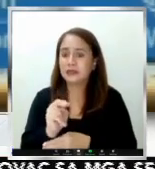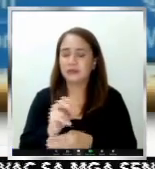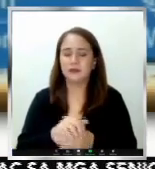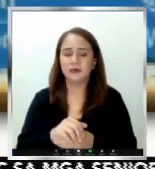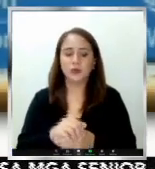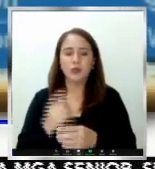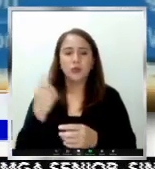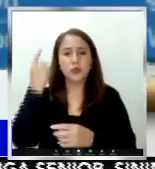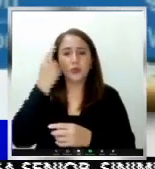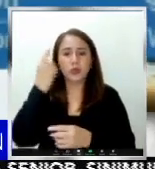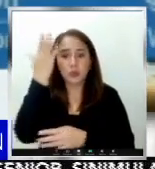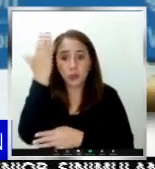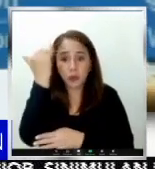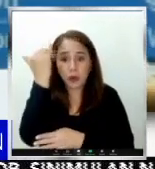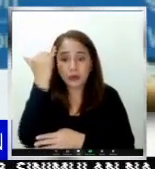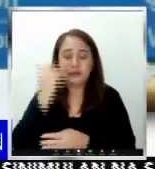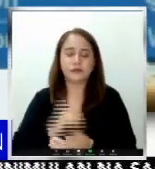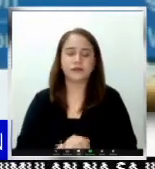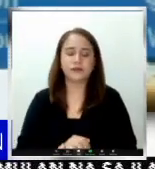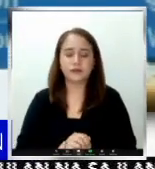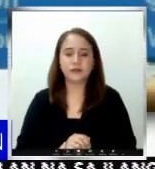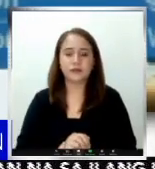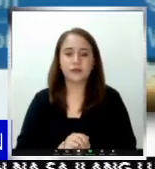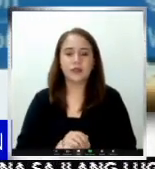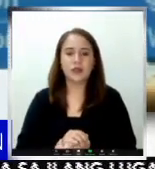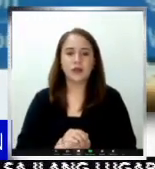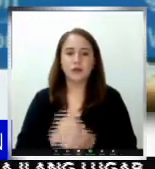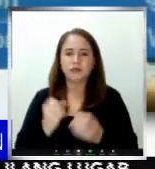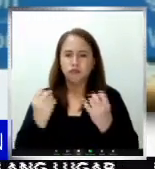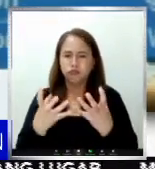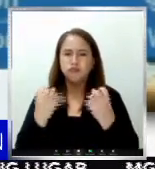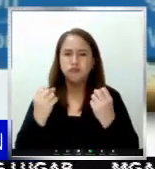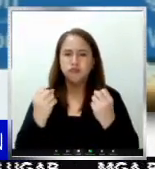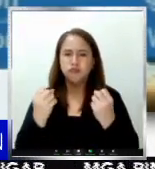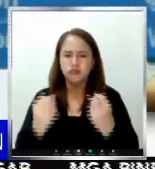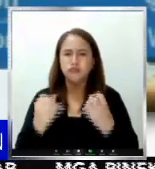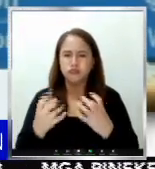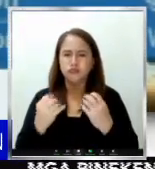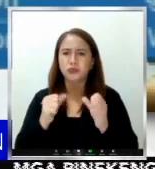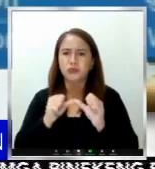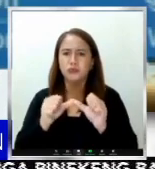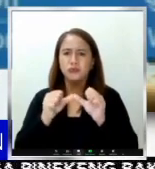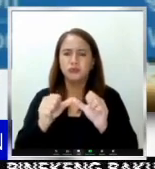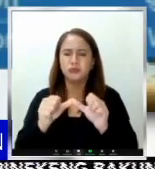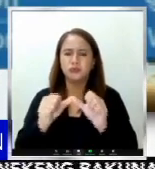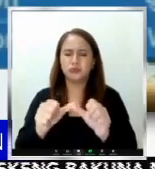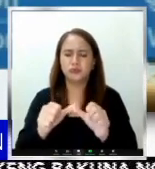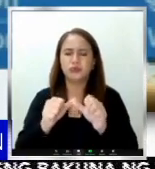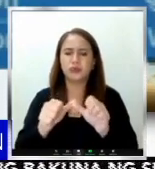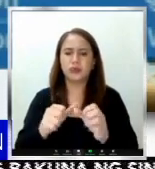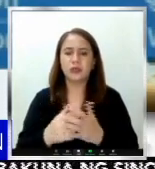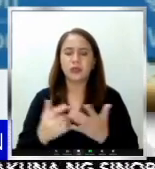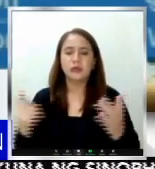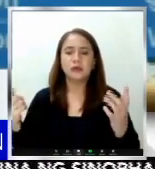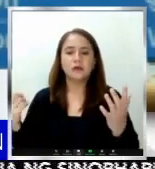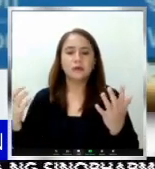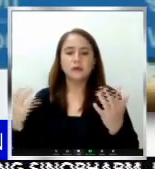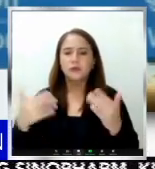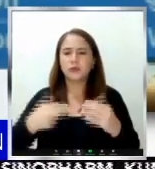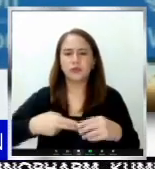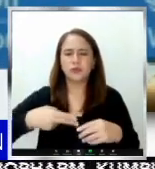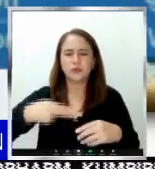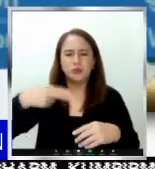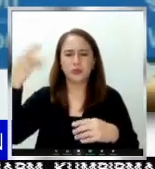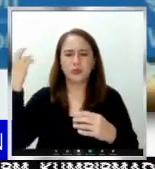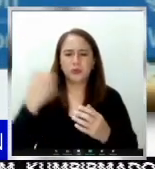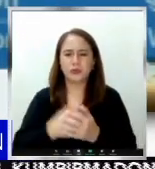because the surge is really continuing and moving towards so-called the red